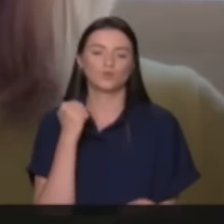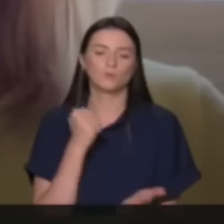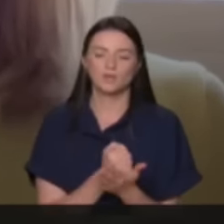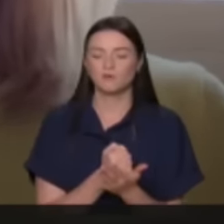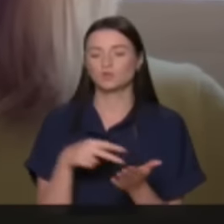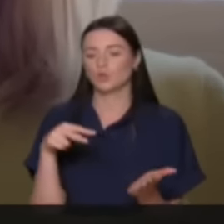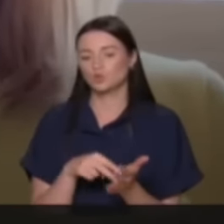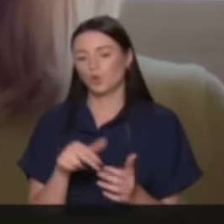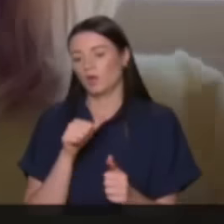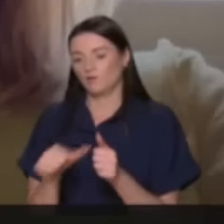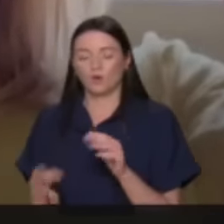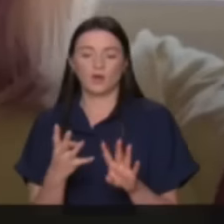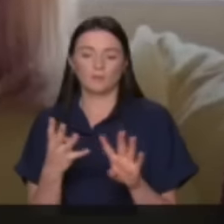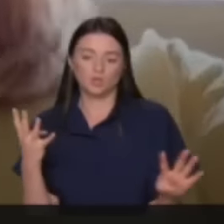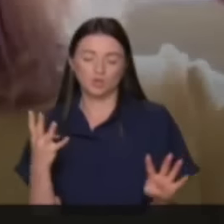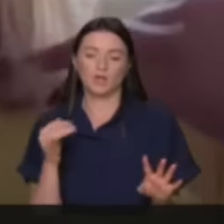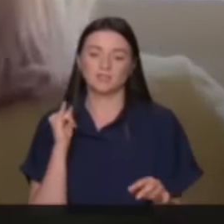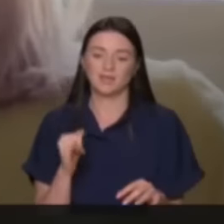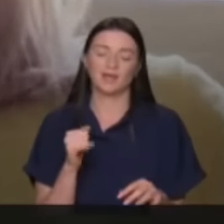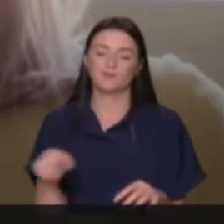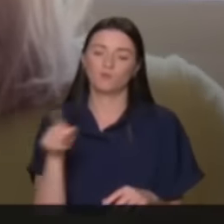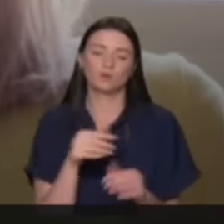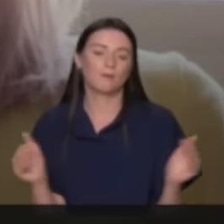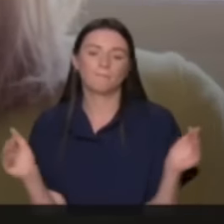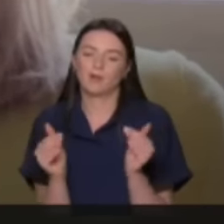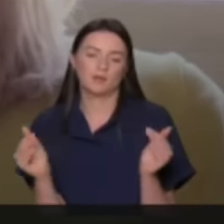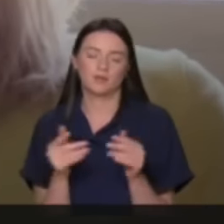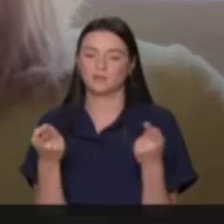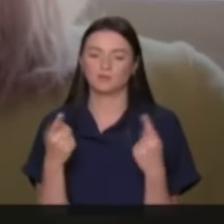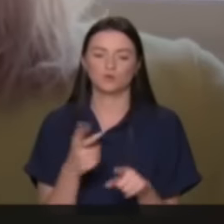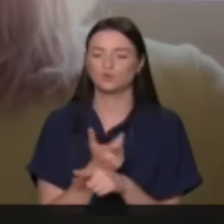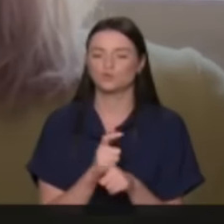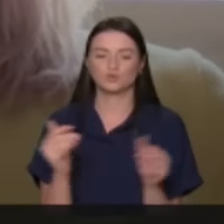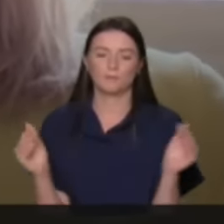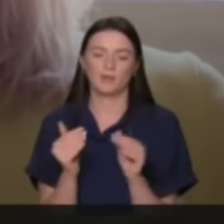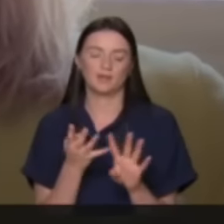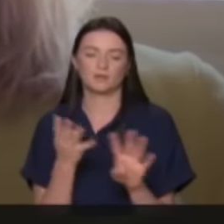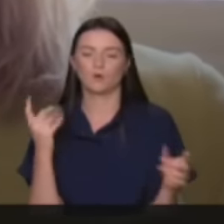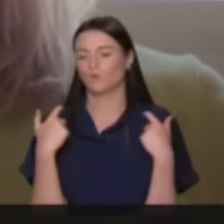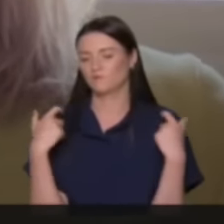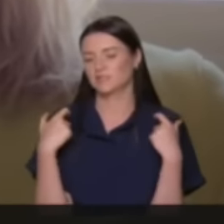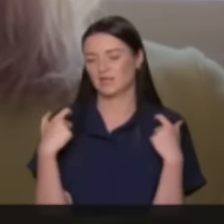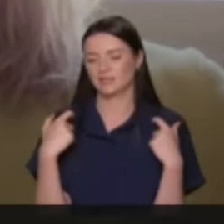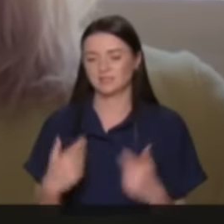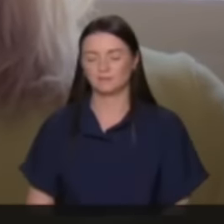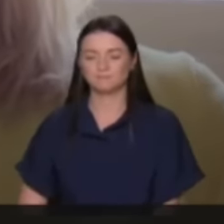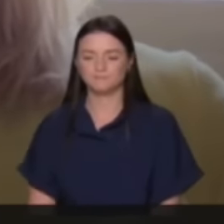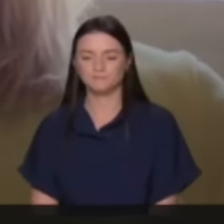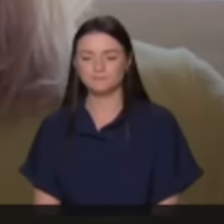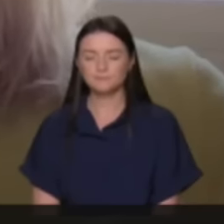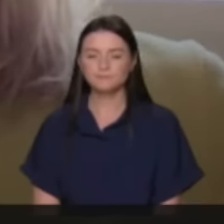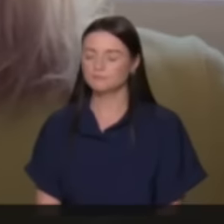стояв в окремій черзі. І вона, так. І вона маленька, насправді, дуже-дуже маленька. Офіцерське